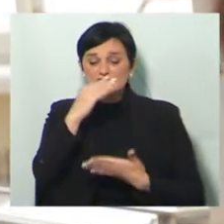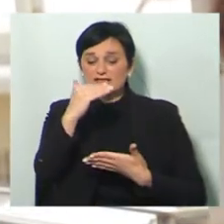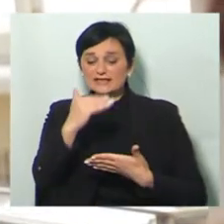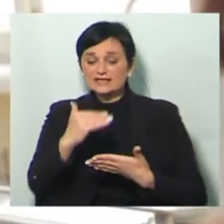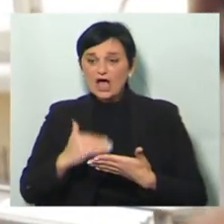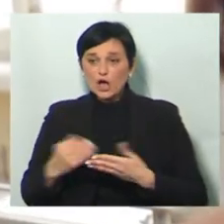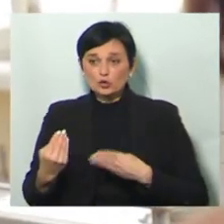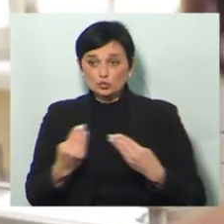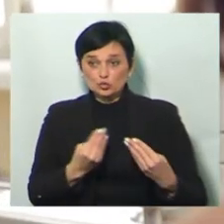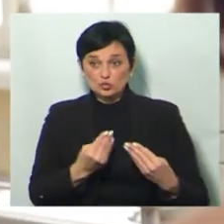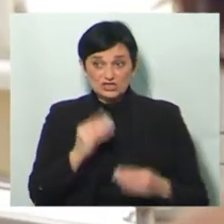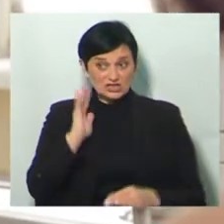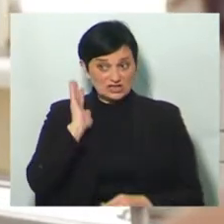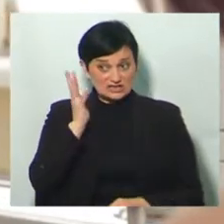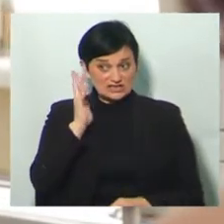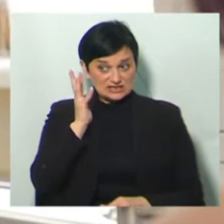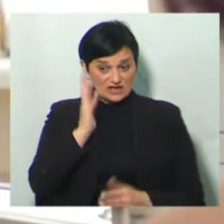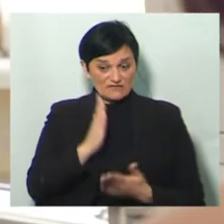დანიშნულებას.